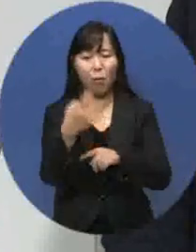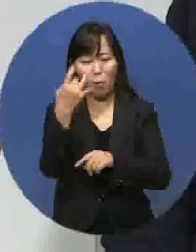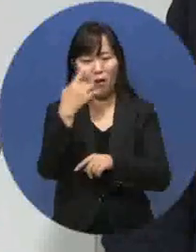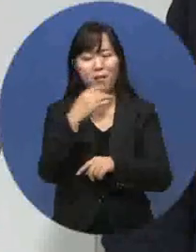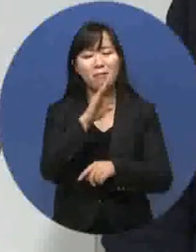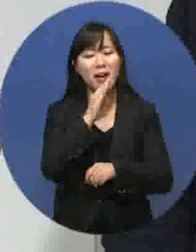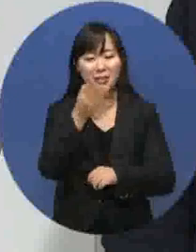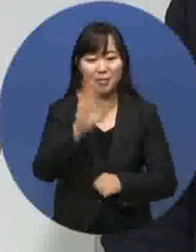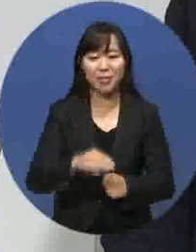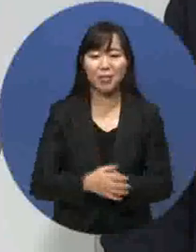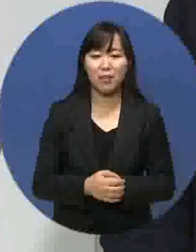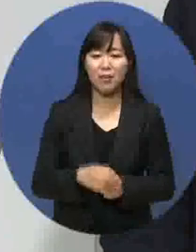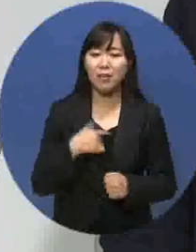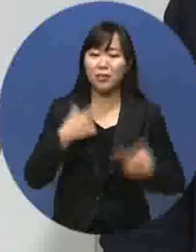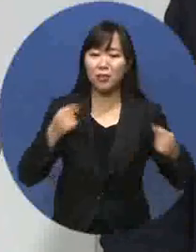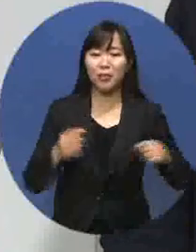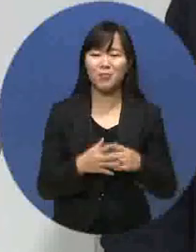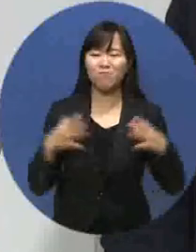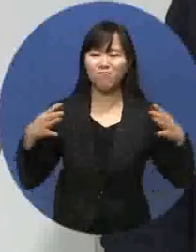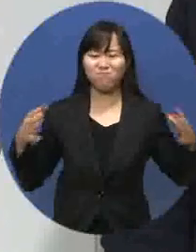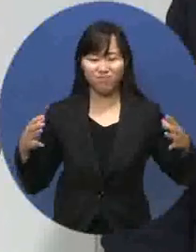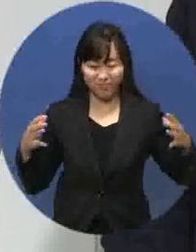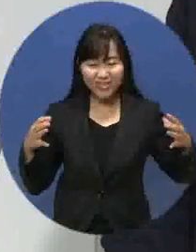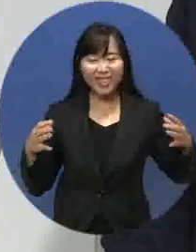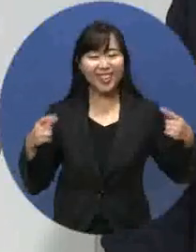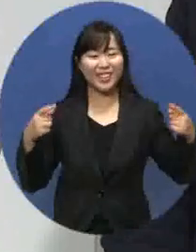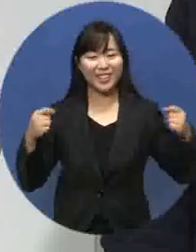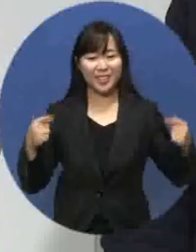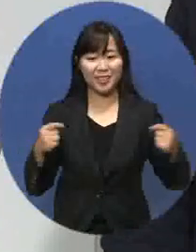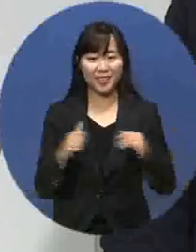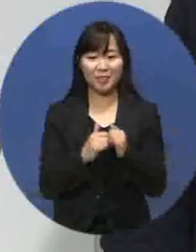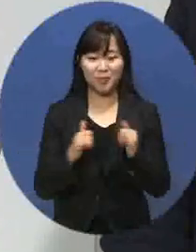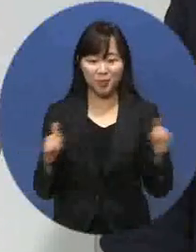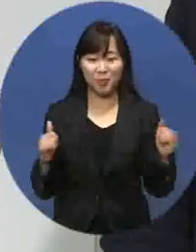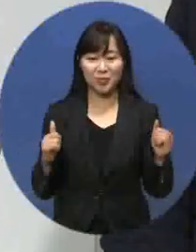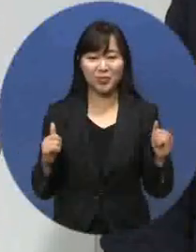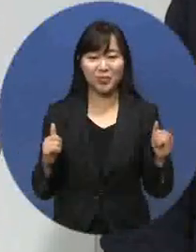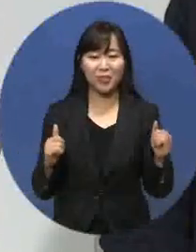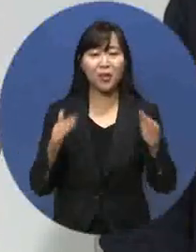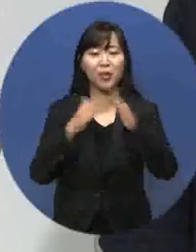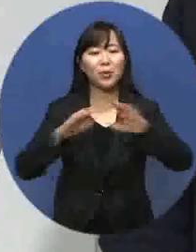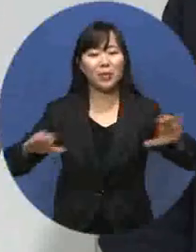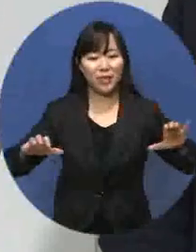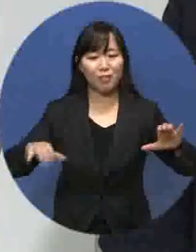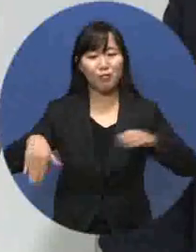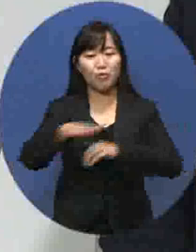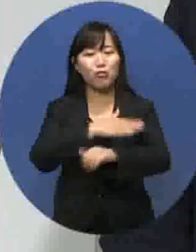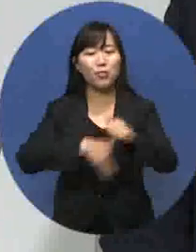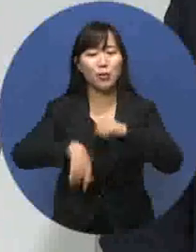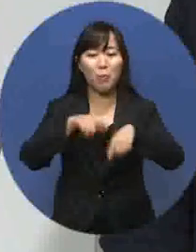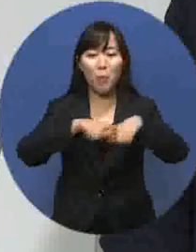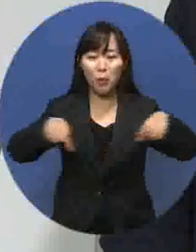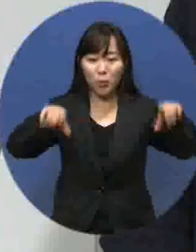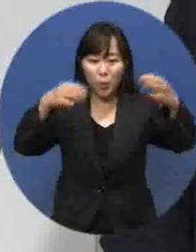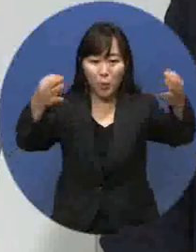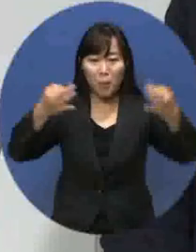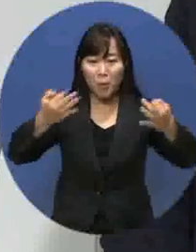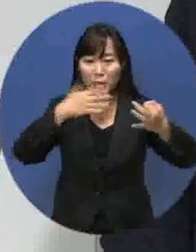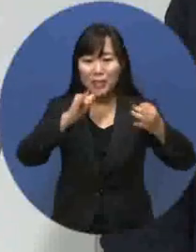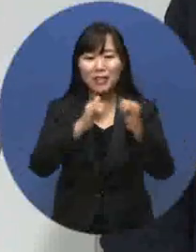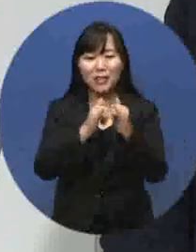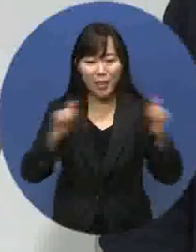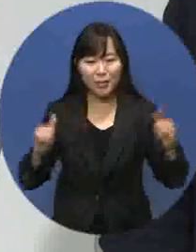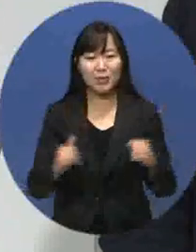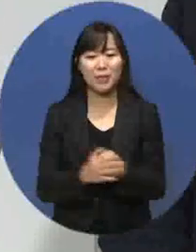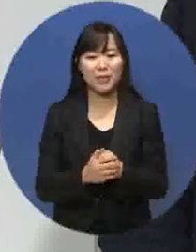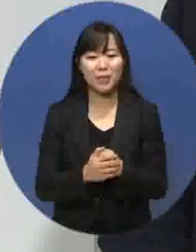멜로 해야겠지만 저처럼 이렇게 후덥불하게 생긴 동네에서 우리 주변에서 흔히 볼 수 있는 그런 사람도